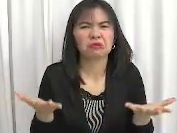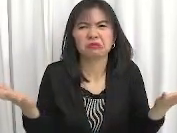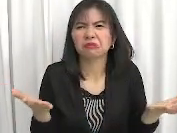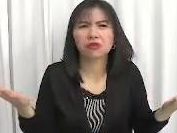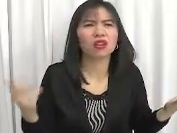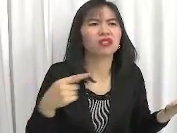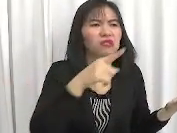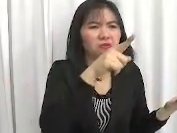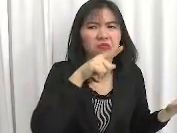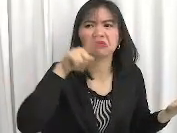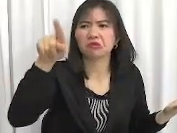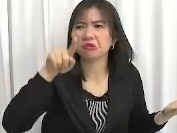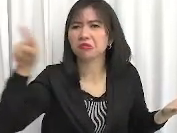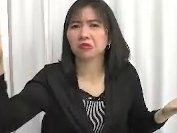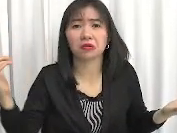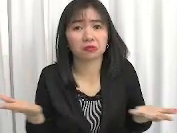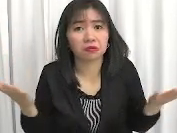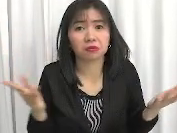ang iyong